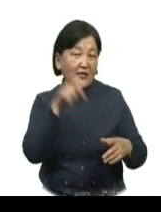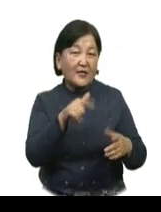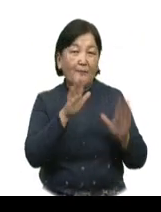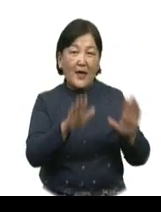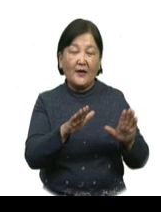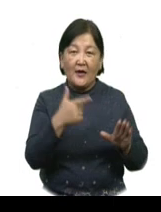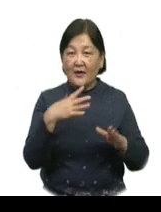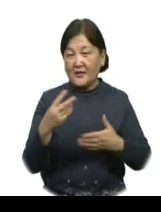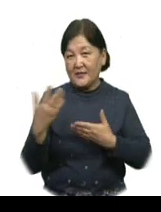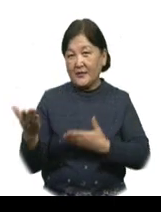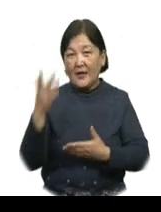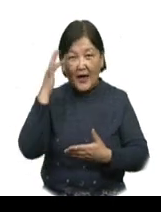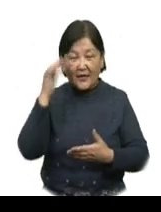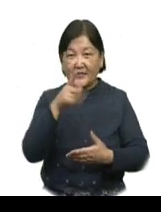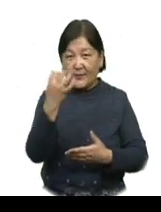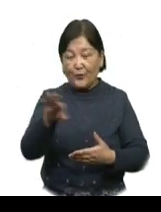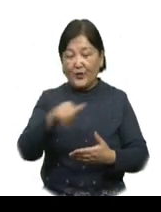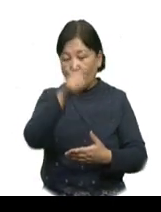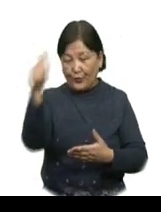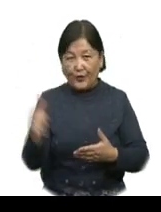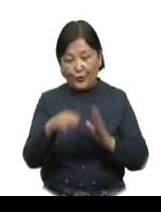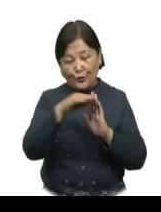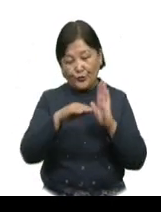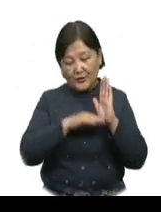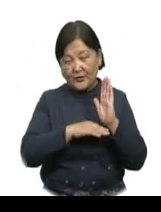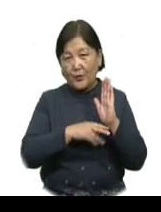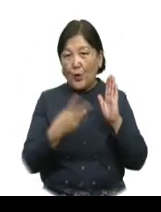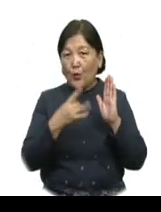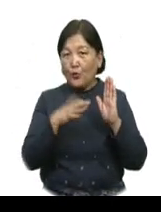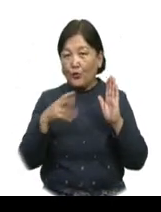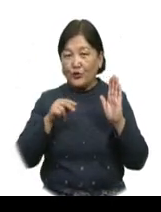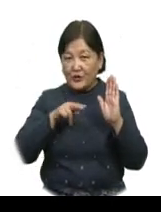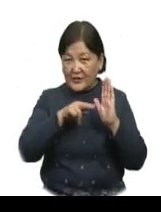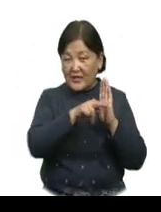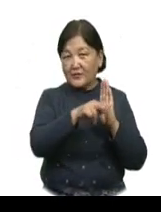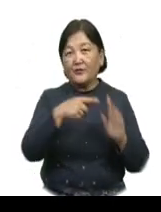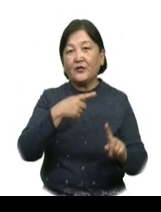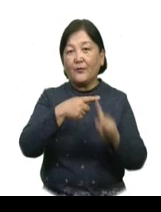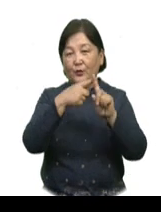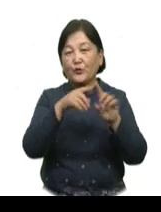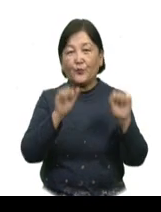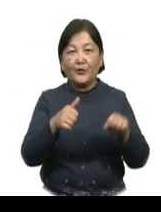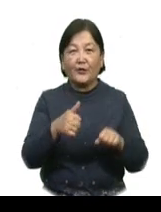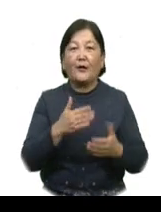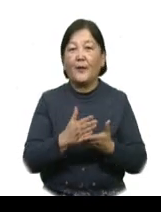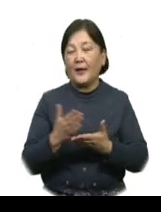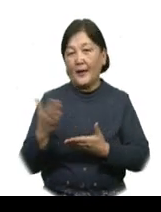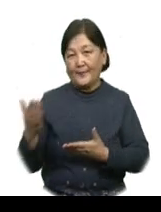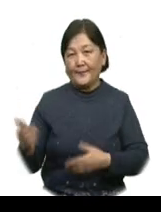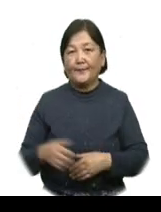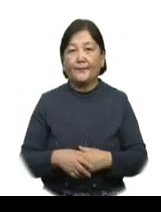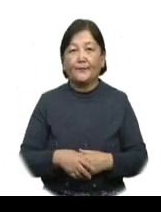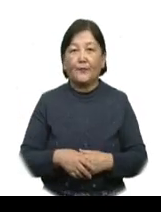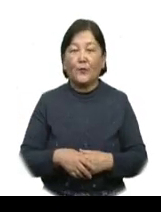гэсэн ийм одоо арга замуудаар бид нар төслийнхэн зарцуултын үр ашгийг тааш нь нэмэгдүүлж болох нэ. За